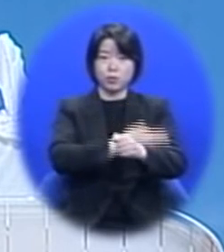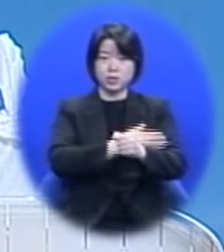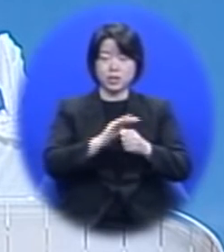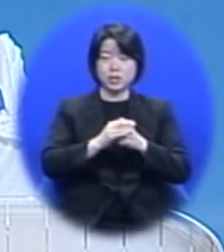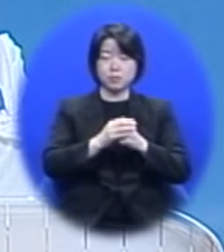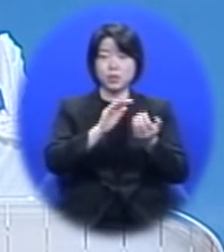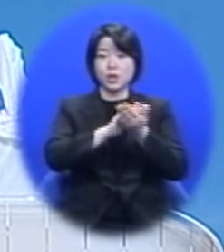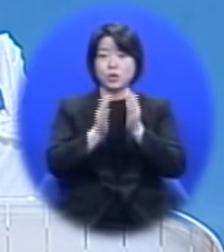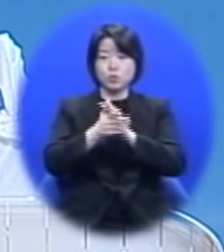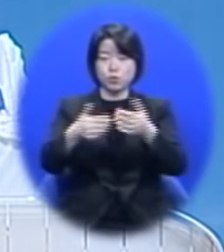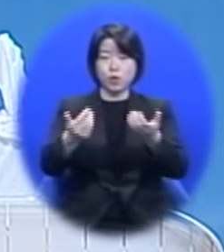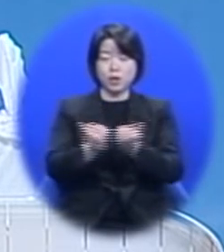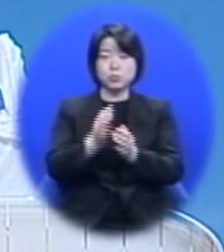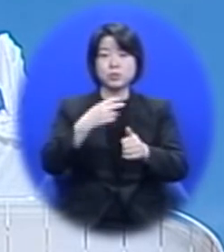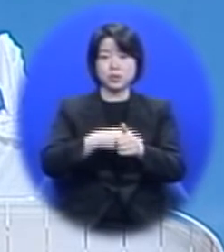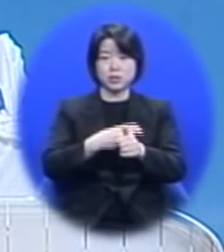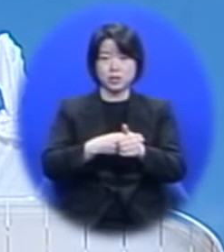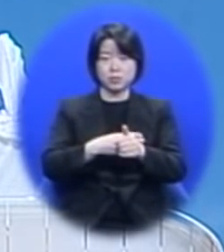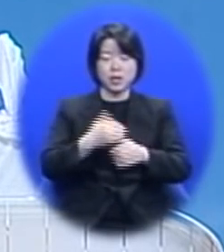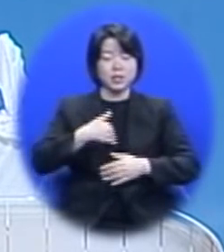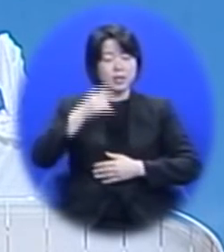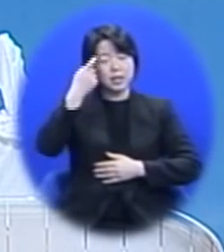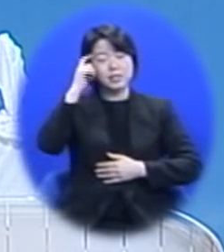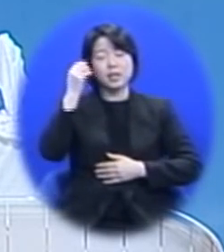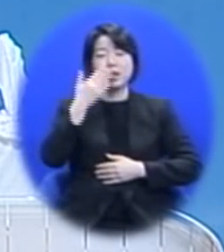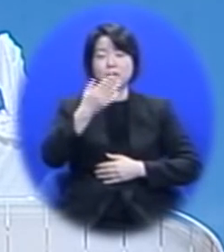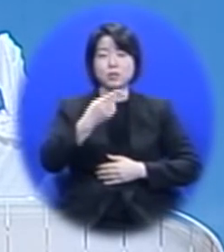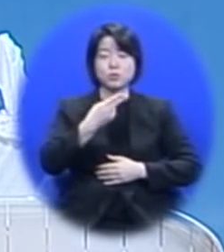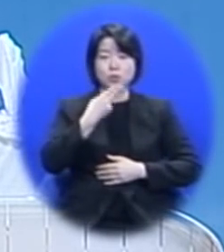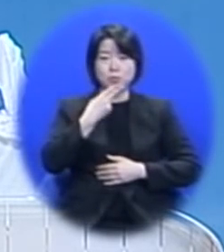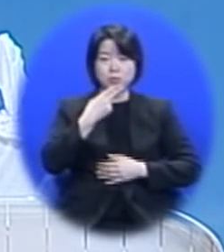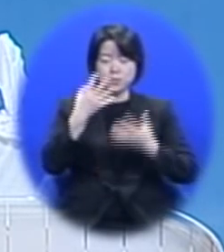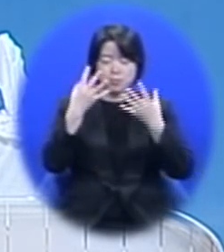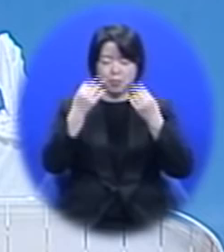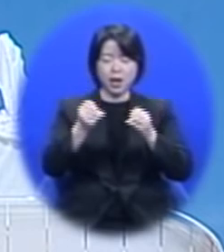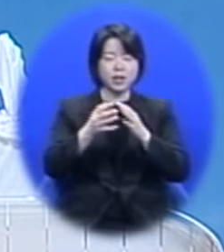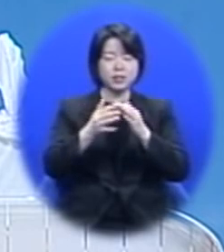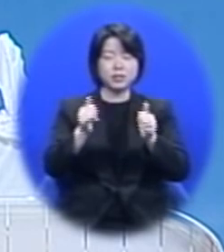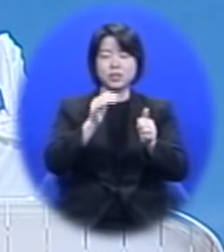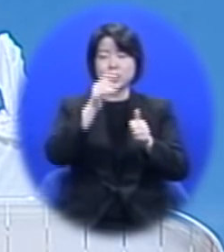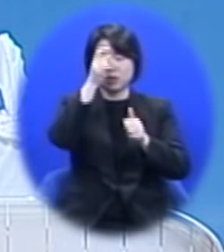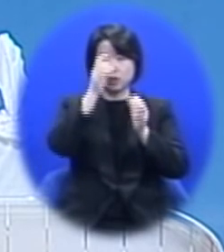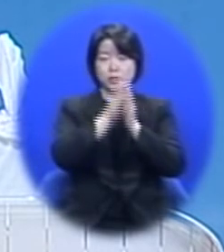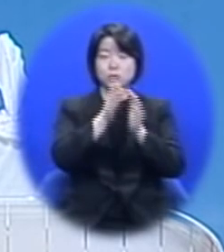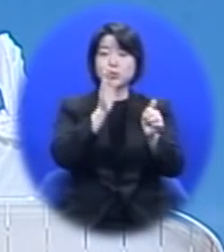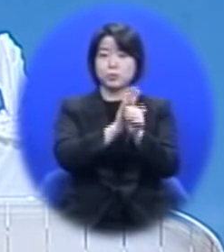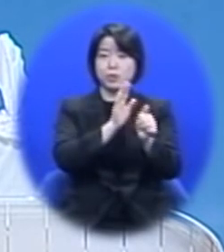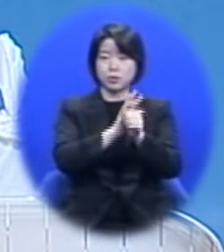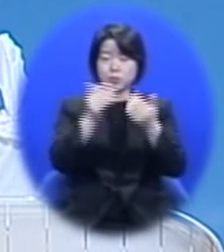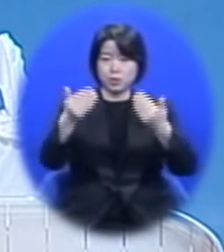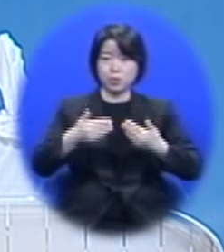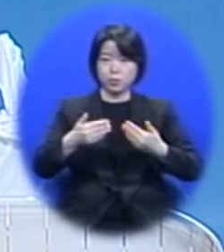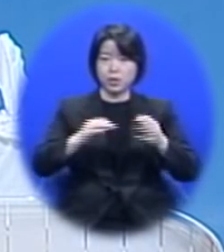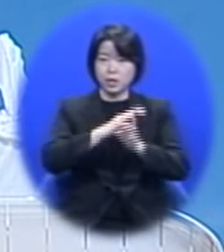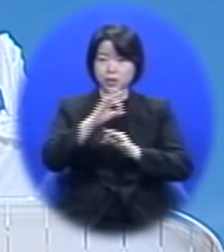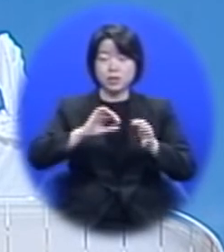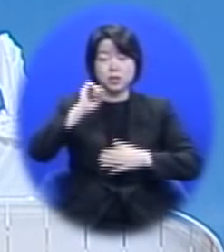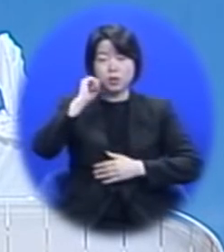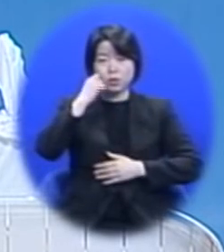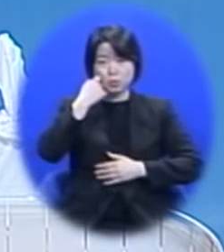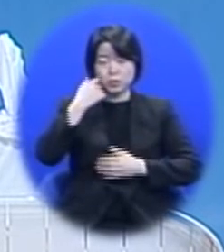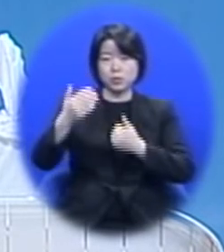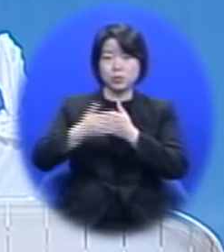제가 상상할 수 없는 수많은 중보 기도자들을 보내주셨습니다. 경제적인 어려움에도 손길을 모아주시는